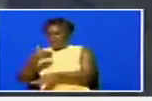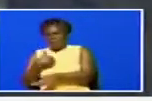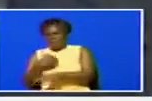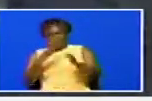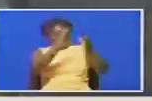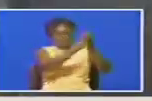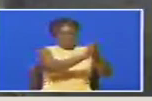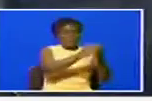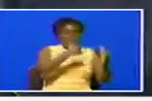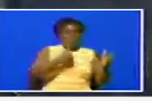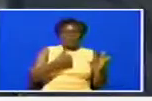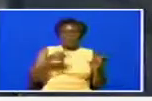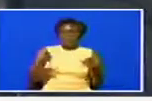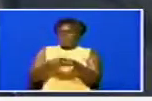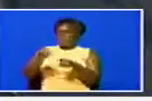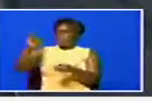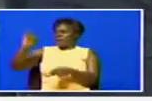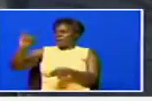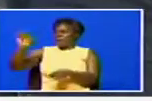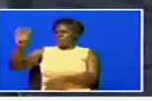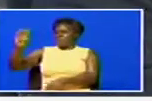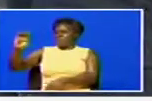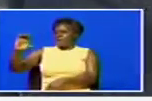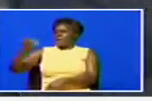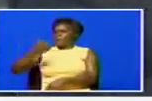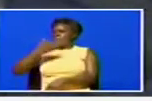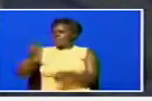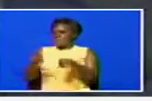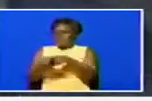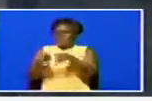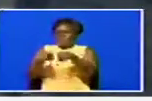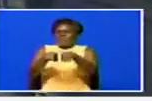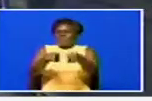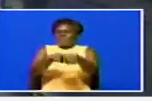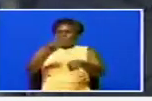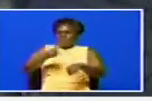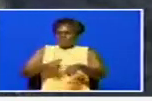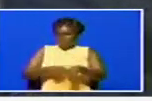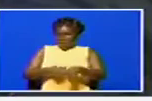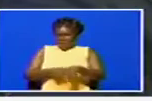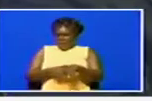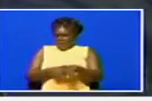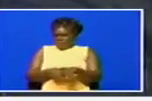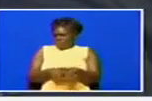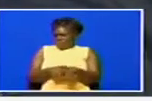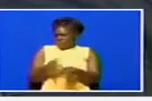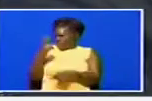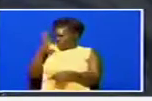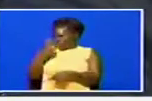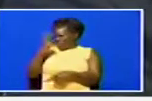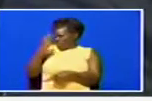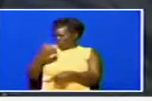Jubilee yako nayo, na matokeo ambayo IBC iko, zinafaa kuwa sambamba kabisa. Ndiyo. Na wakati ambapo kuna dukuduku kama hilo, ni